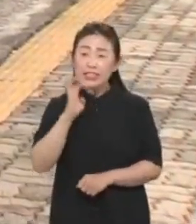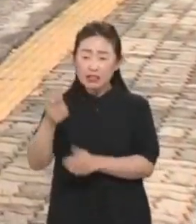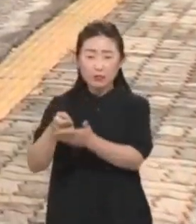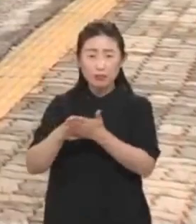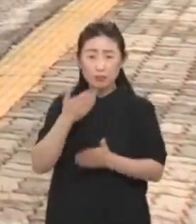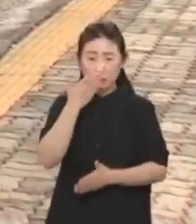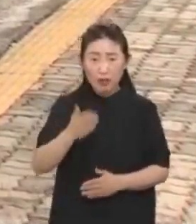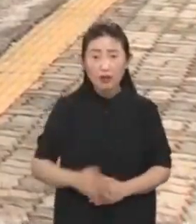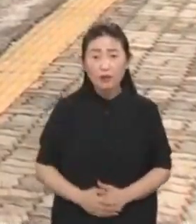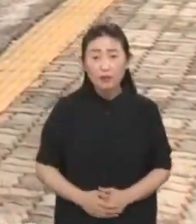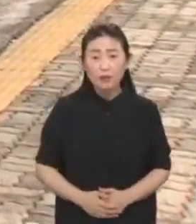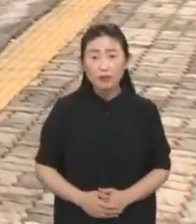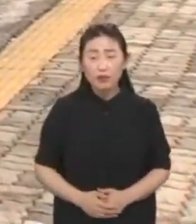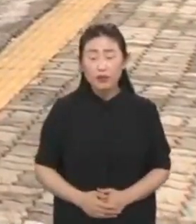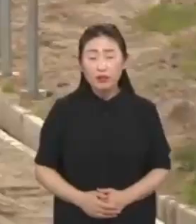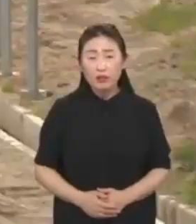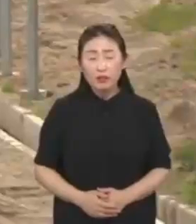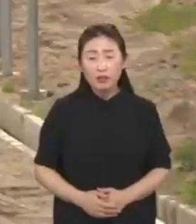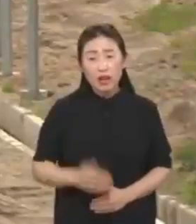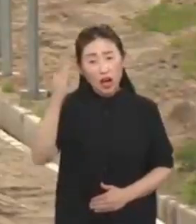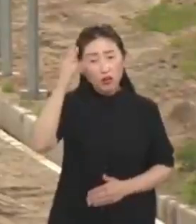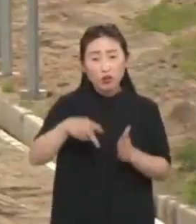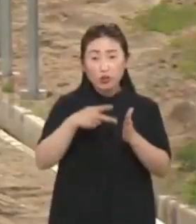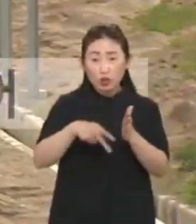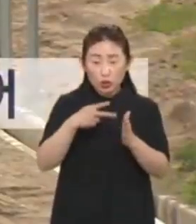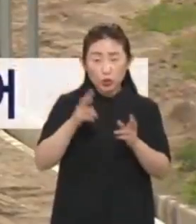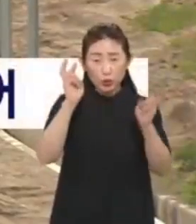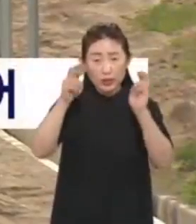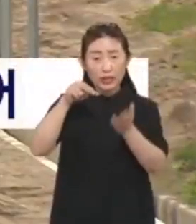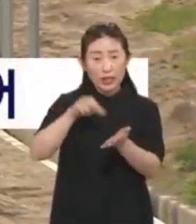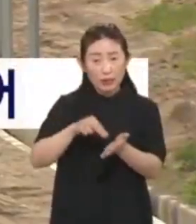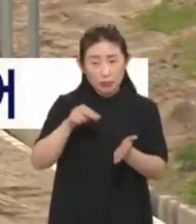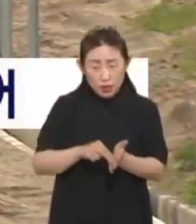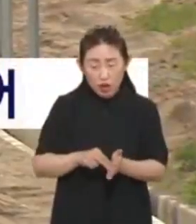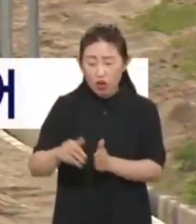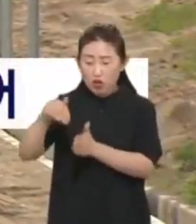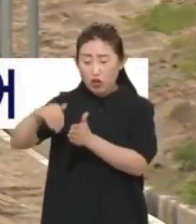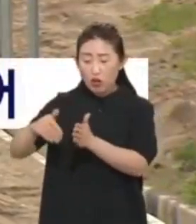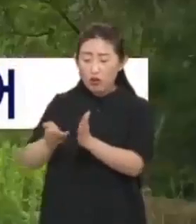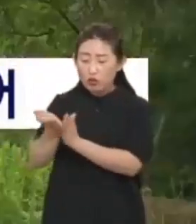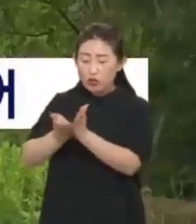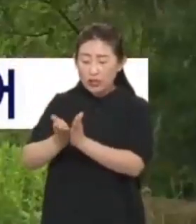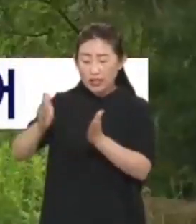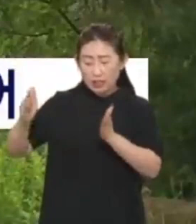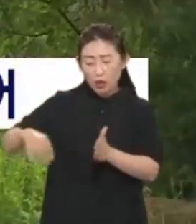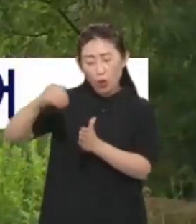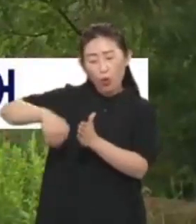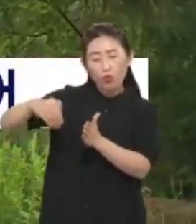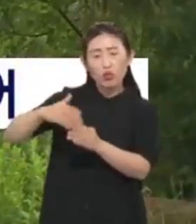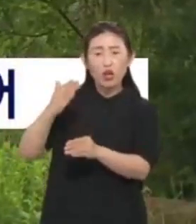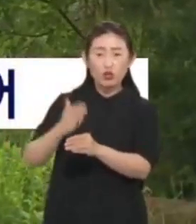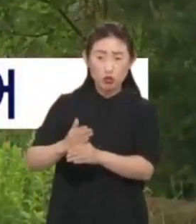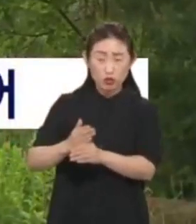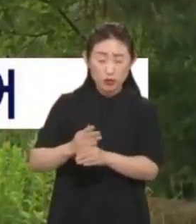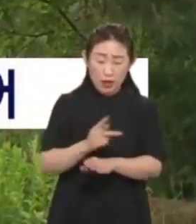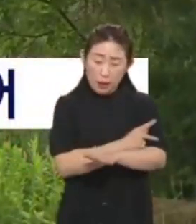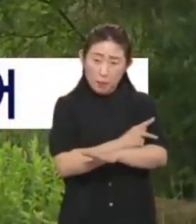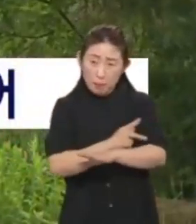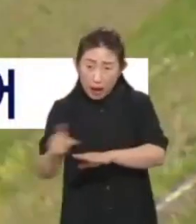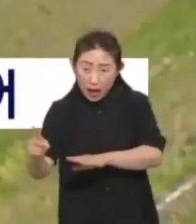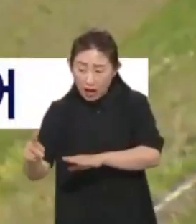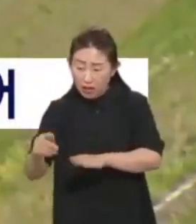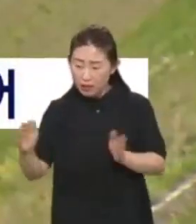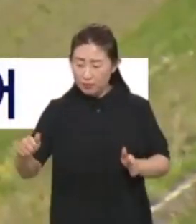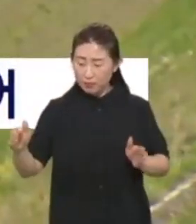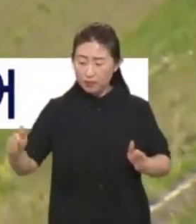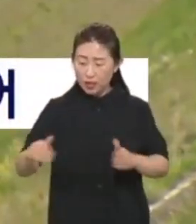단축됩니다. 하지만 코레일은 종착역인 군산 구간이 공사가 진행 중이라며 복선 전철 운행 시기를 전 구간